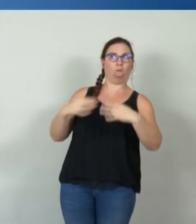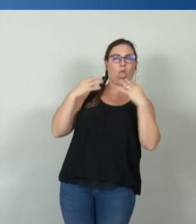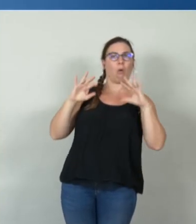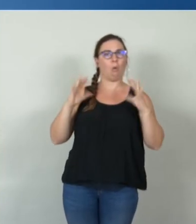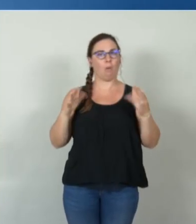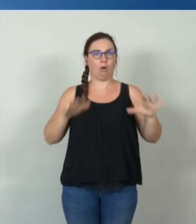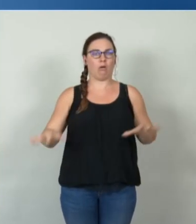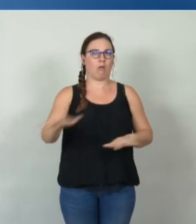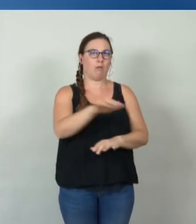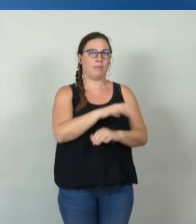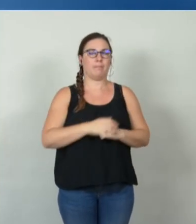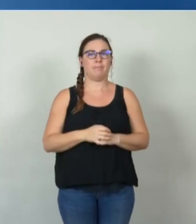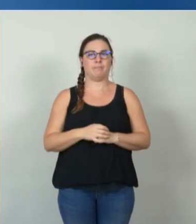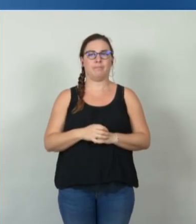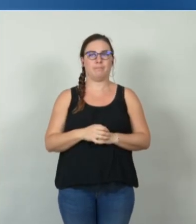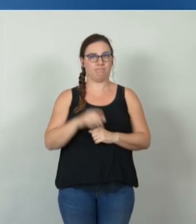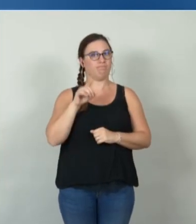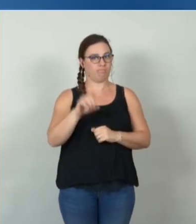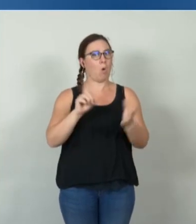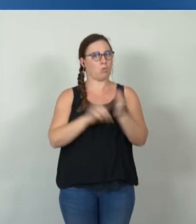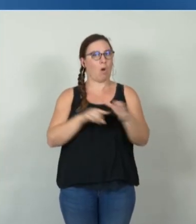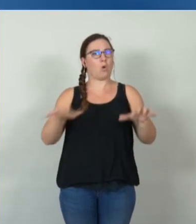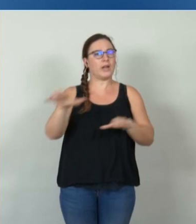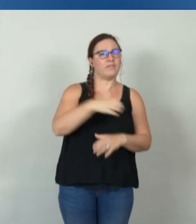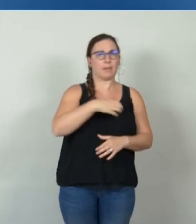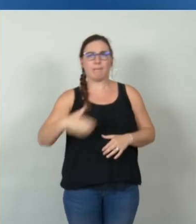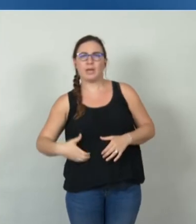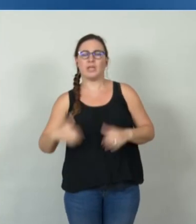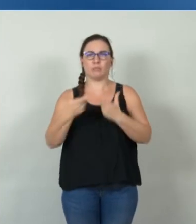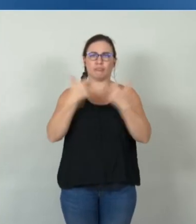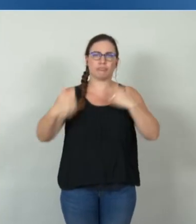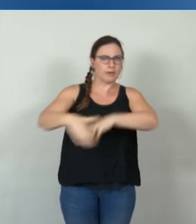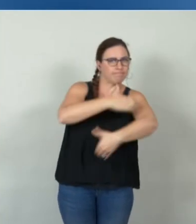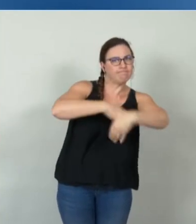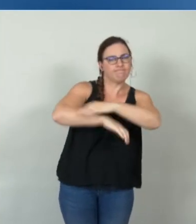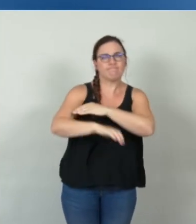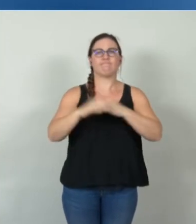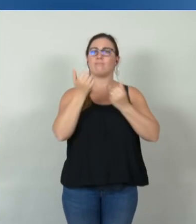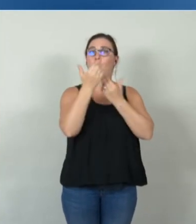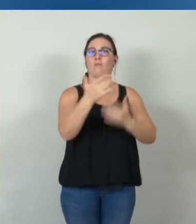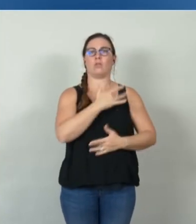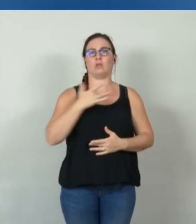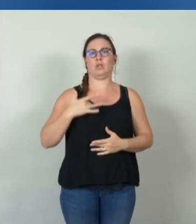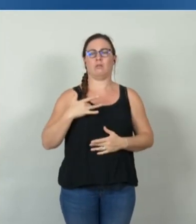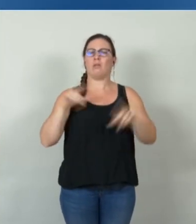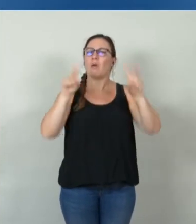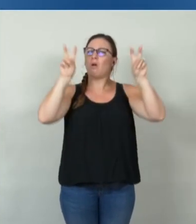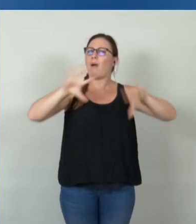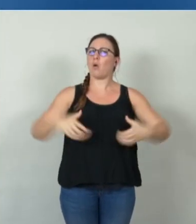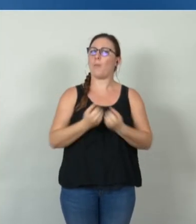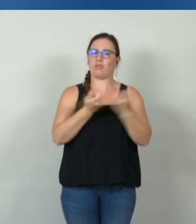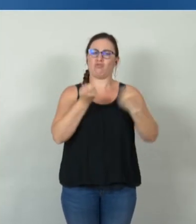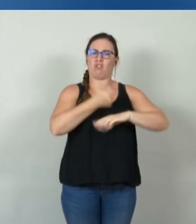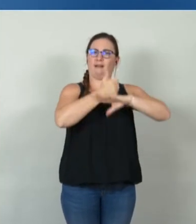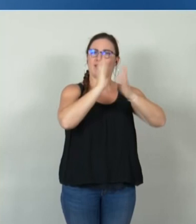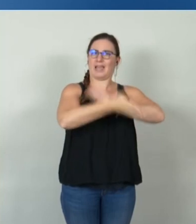cette affaire en effet consacre le droit des collectivités à s'engager sur le terrain de l'offre de soins non pas en tant qu'autorité compétente en la matière bien sûr